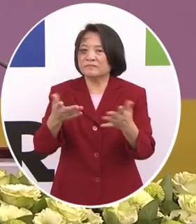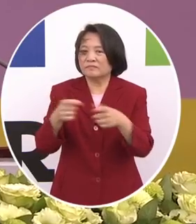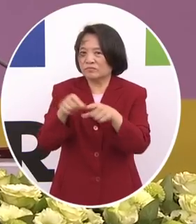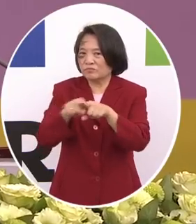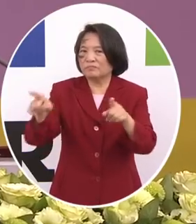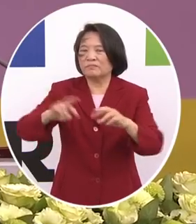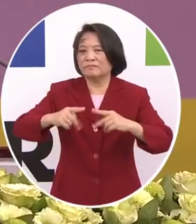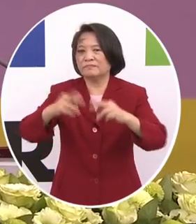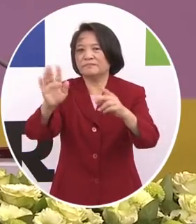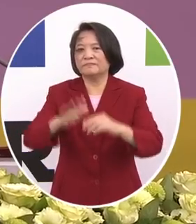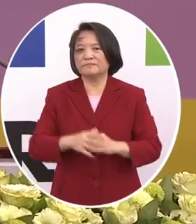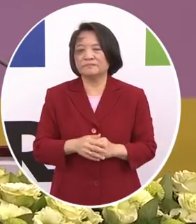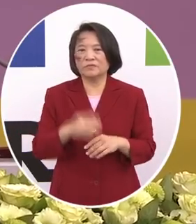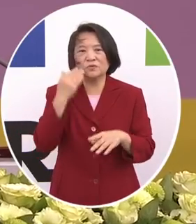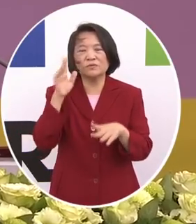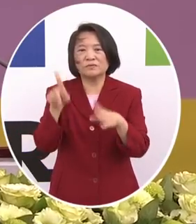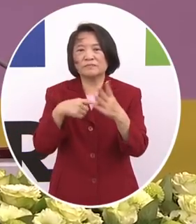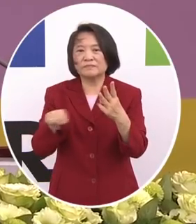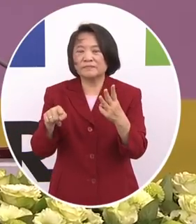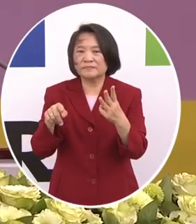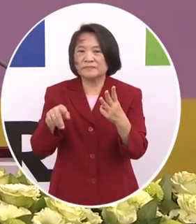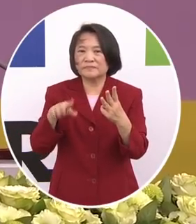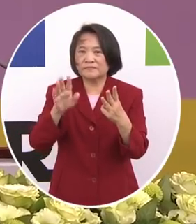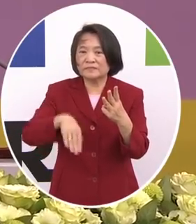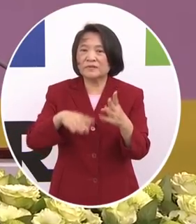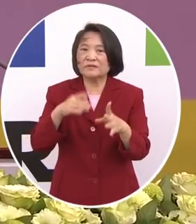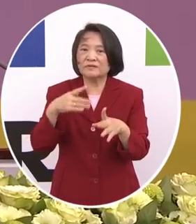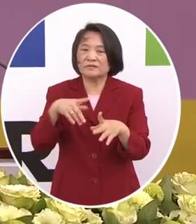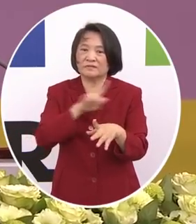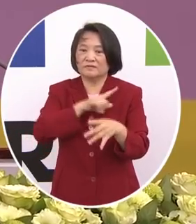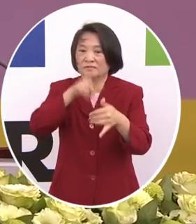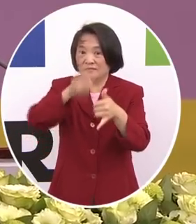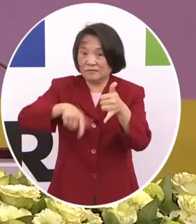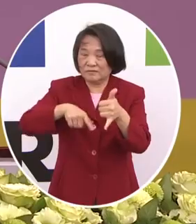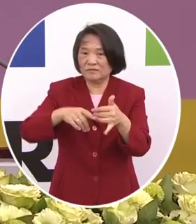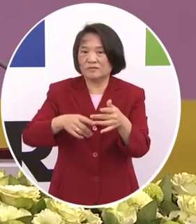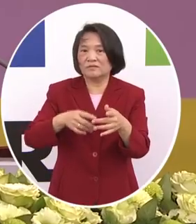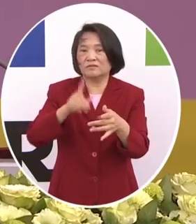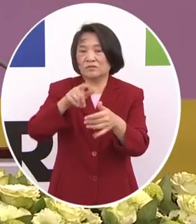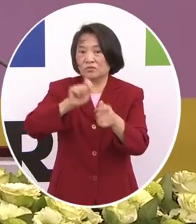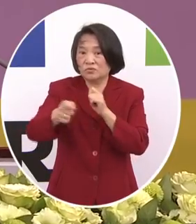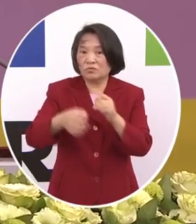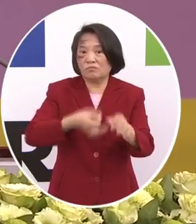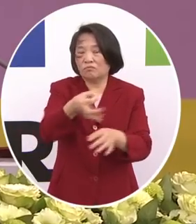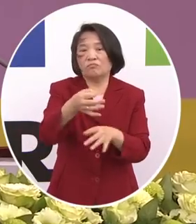来月薪30000元以下的民众就不需要缴个人所得税，有学